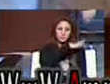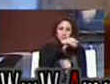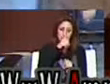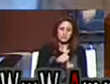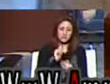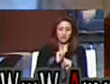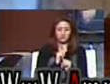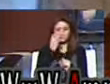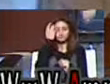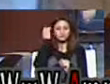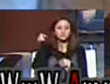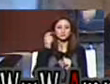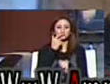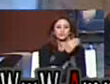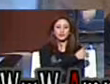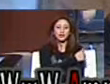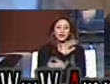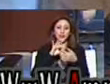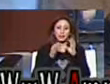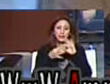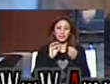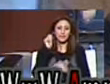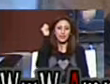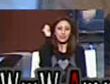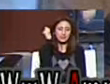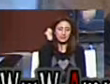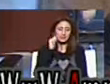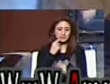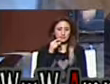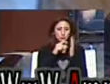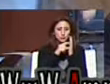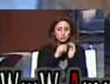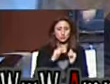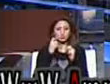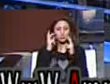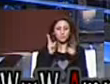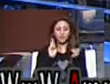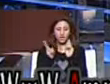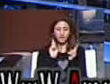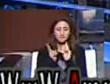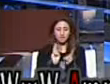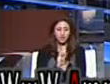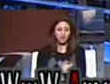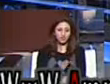اقيمت احتفاليه لتكريم اعضاء الجمعيه لتاثير الدستور في احد الفنادق، كامل 90 دقيقه كانت هناك. شوف التقرير ده جاتنا.